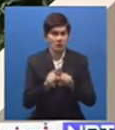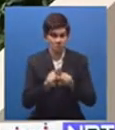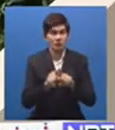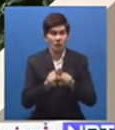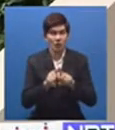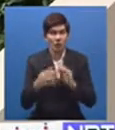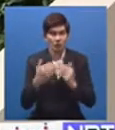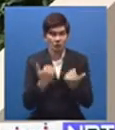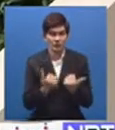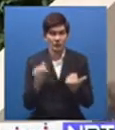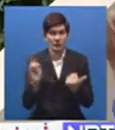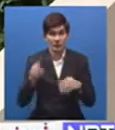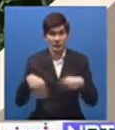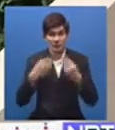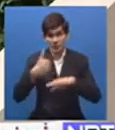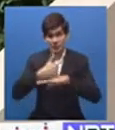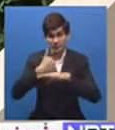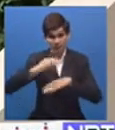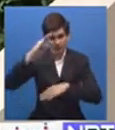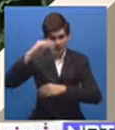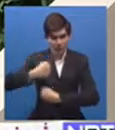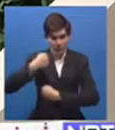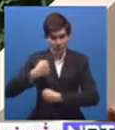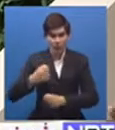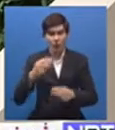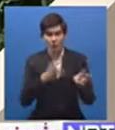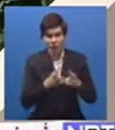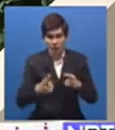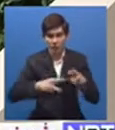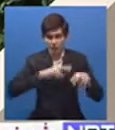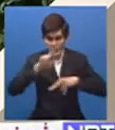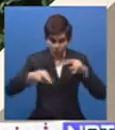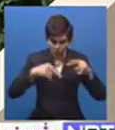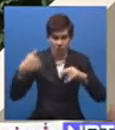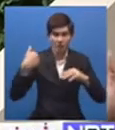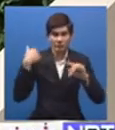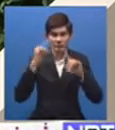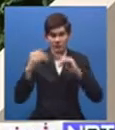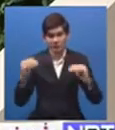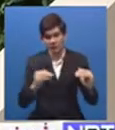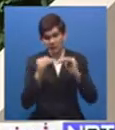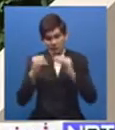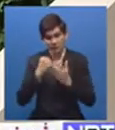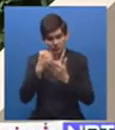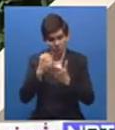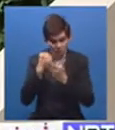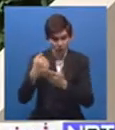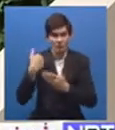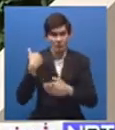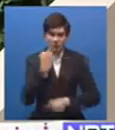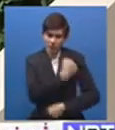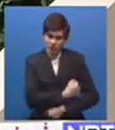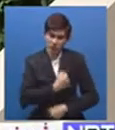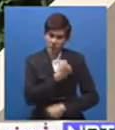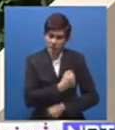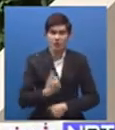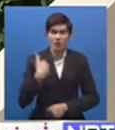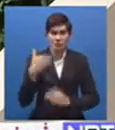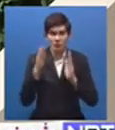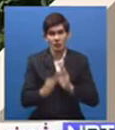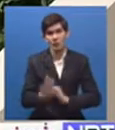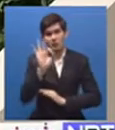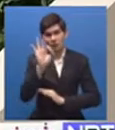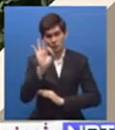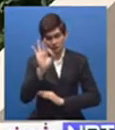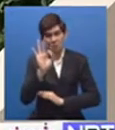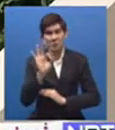แต่ตอนนี้ก็ให้ผบ.บ.ก็มีหลักการดูแลเขาอยู่แล้วสิทธิกำลังพลเต็มนะเสียใจนะทั้ง9คนเป็นทรั